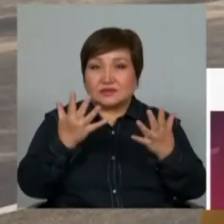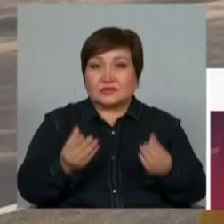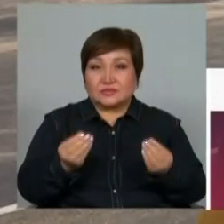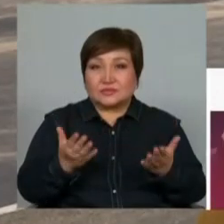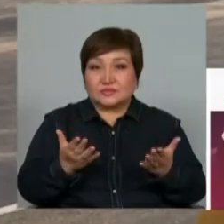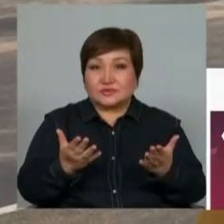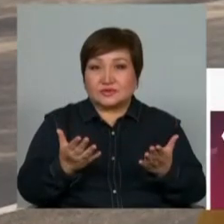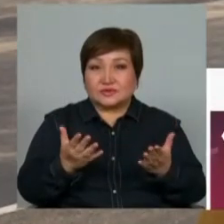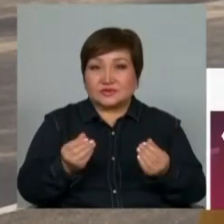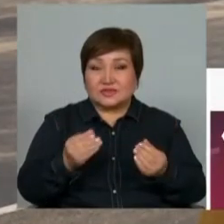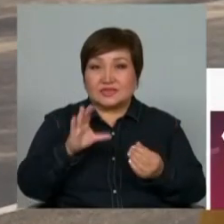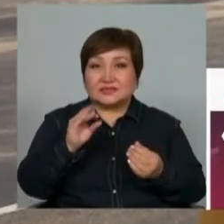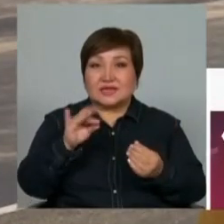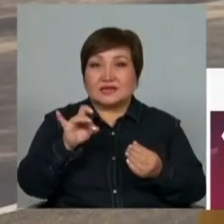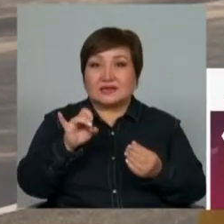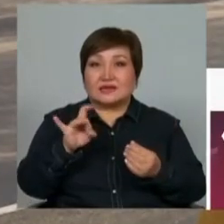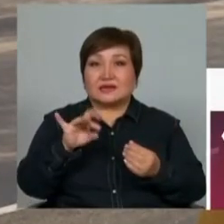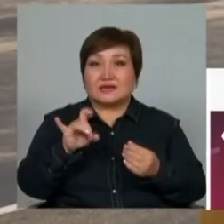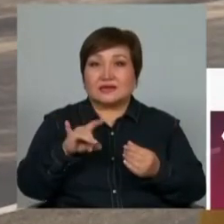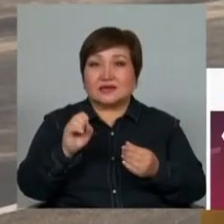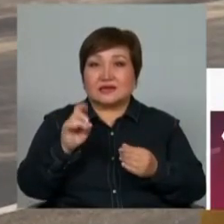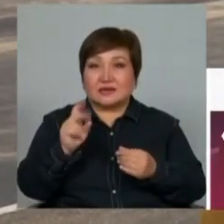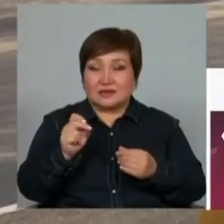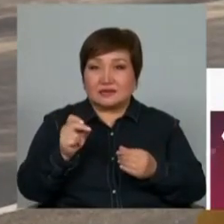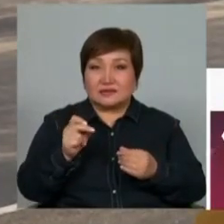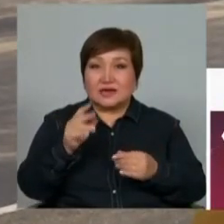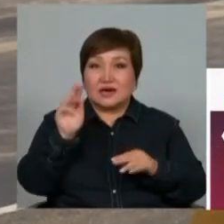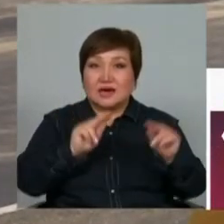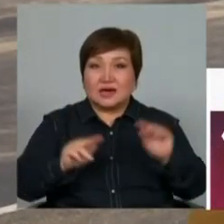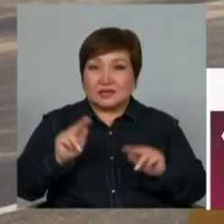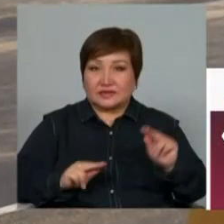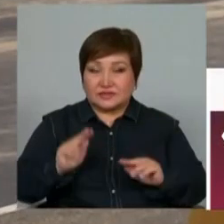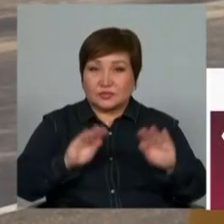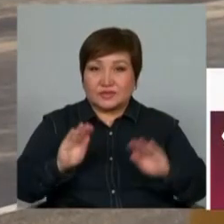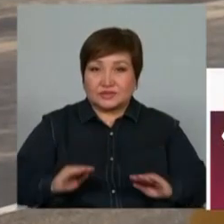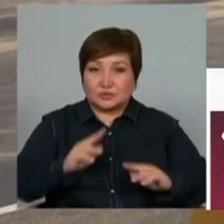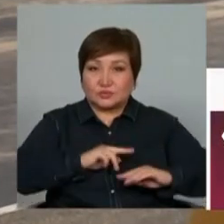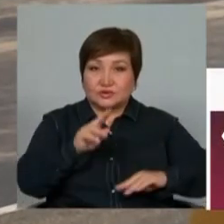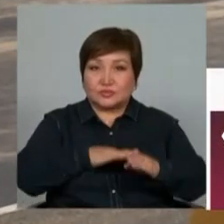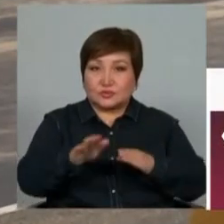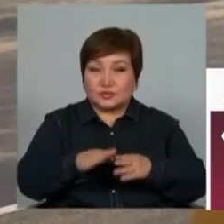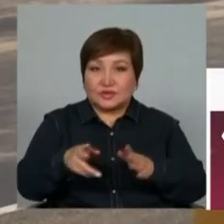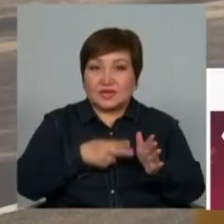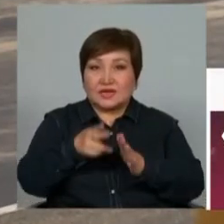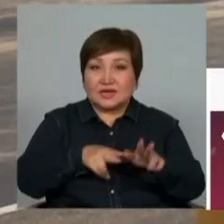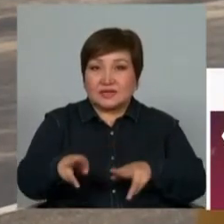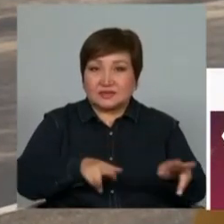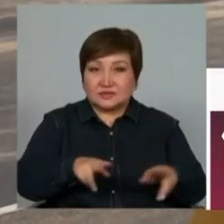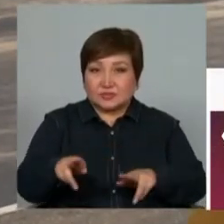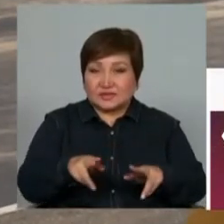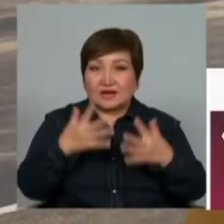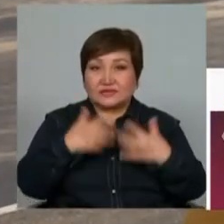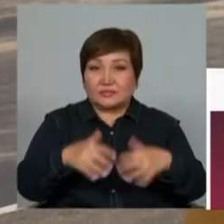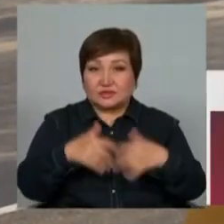таңда Сарыарқа станциясында архитектуралық безендіру жұмыстары жүріп жатыр. Пойыз жолына рельстер төселіп, басқару жүйесін автоматтандыру бойынша да бірқатар